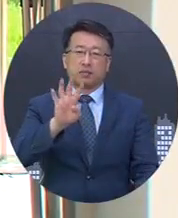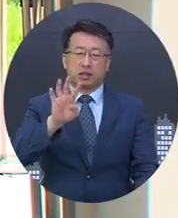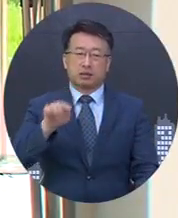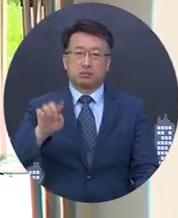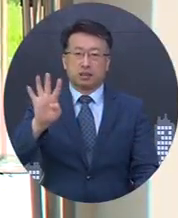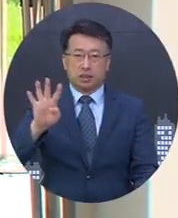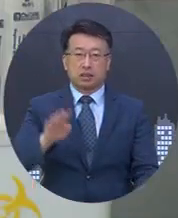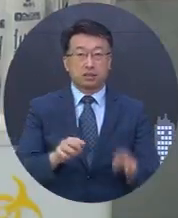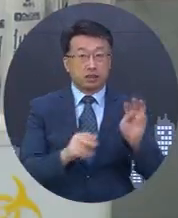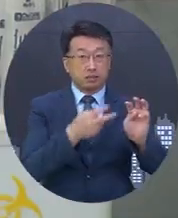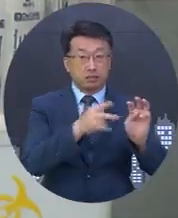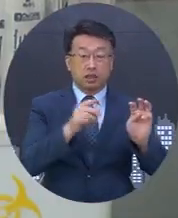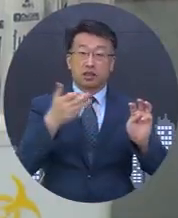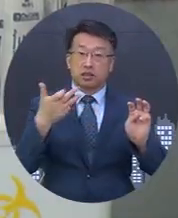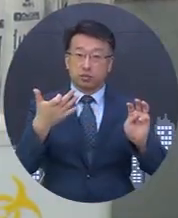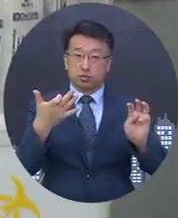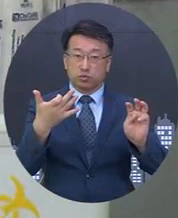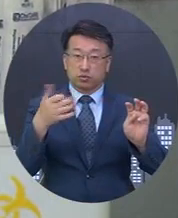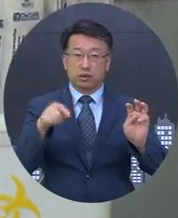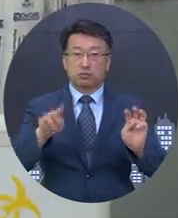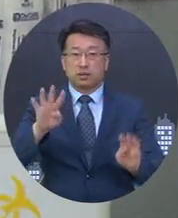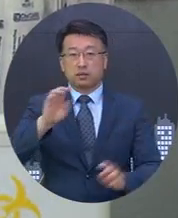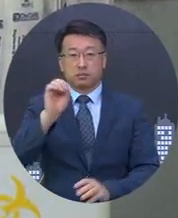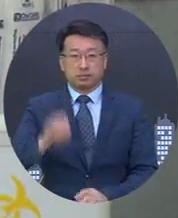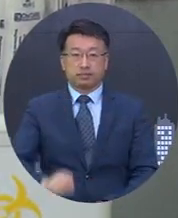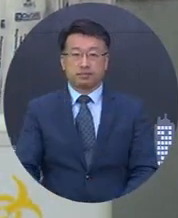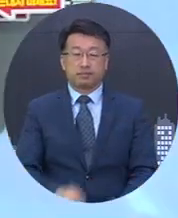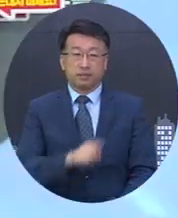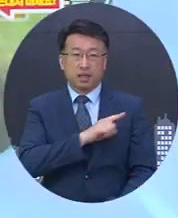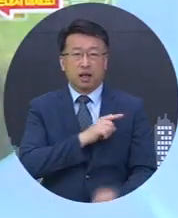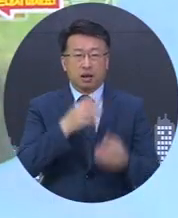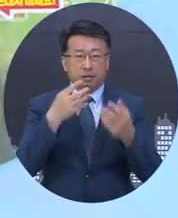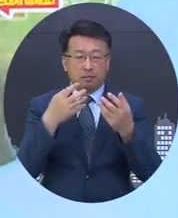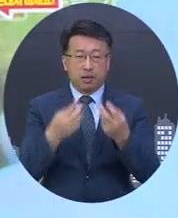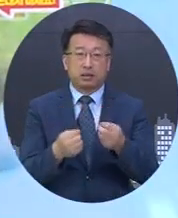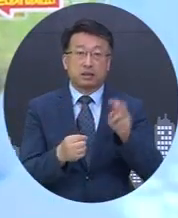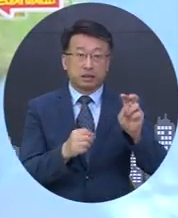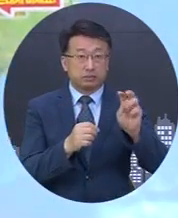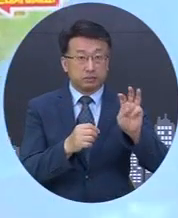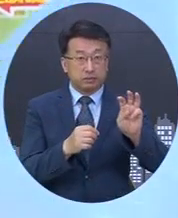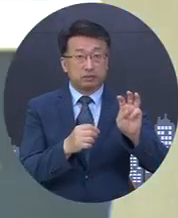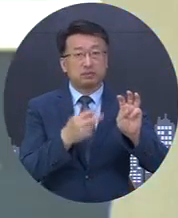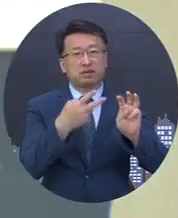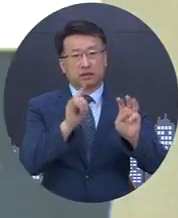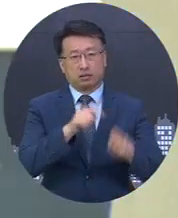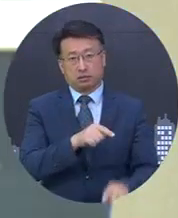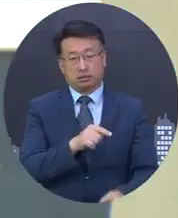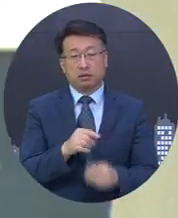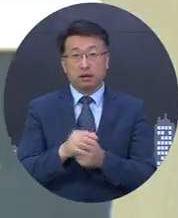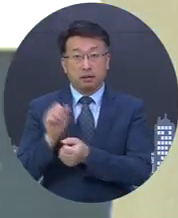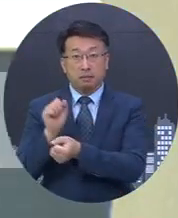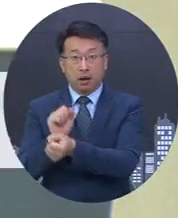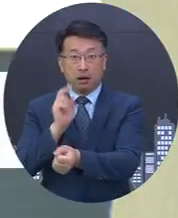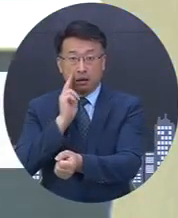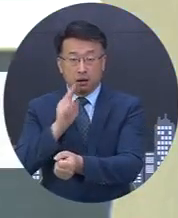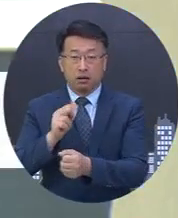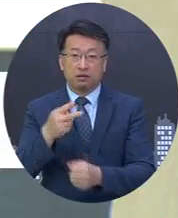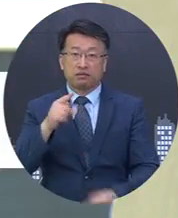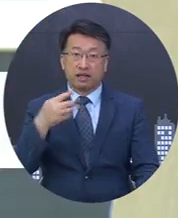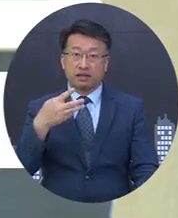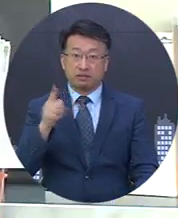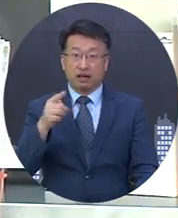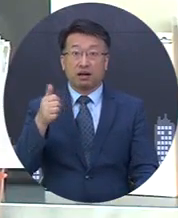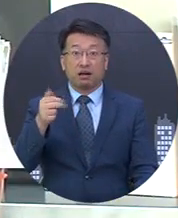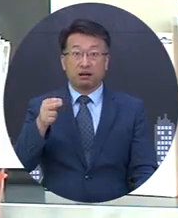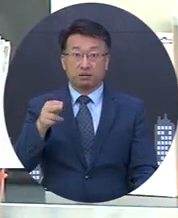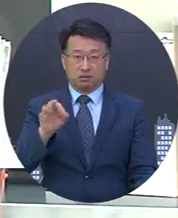34.4%, 30대가 19.4%로 가장 많은 비중을 차지하고 있는 데다 전파력이 강한 델타형